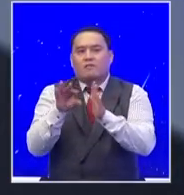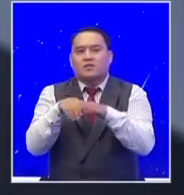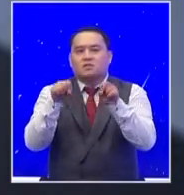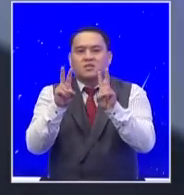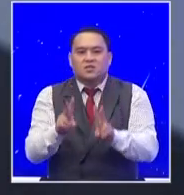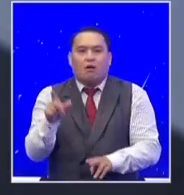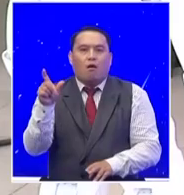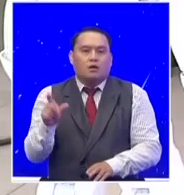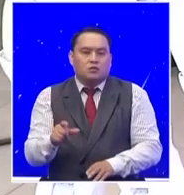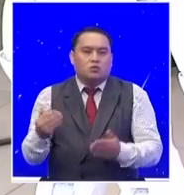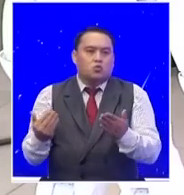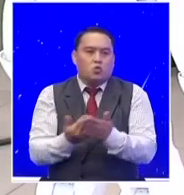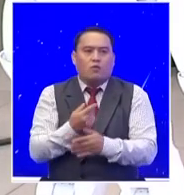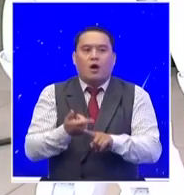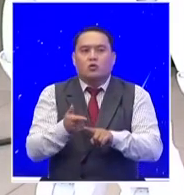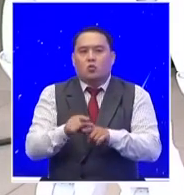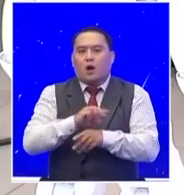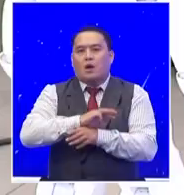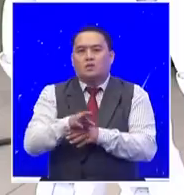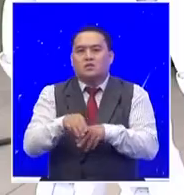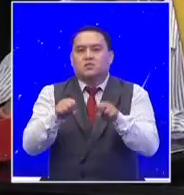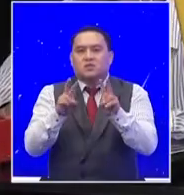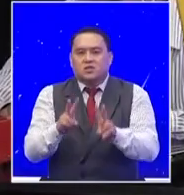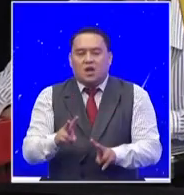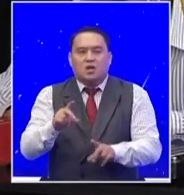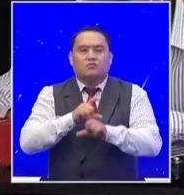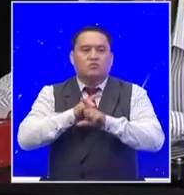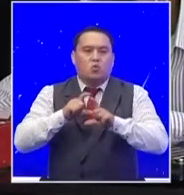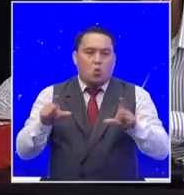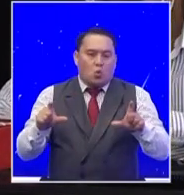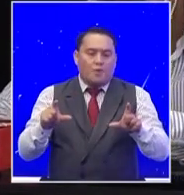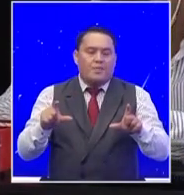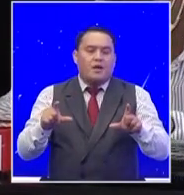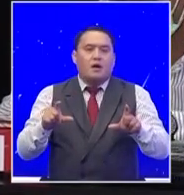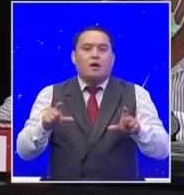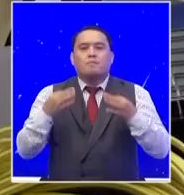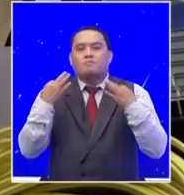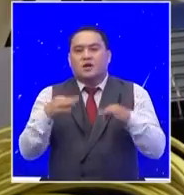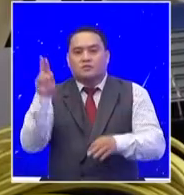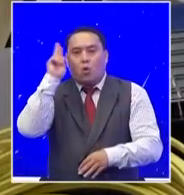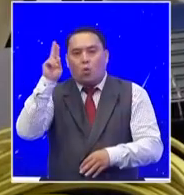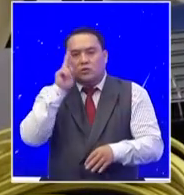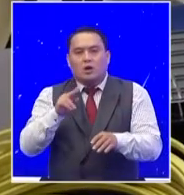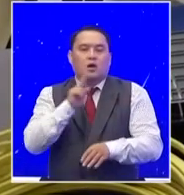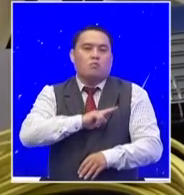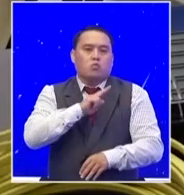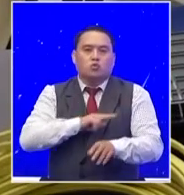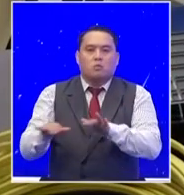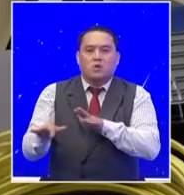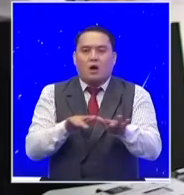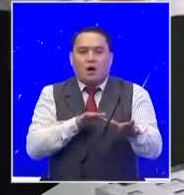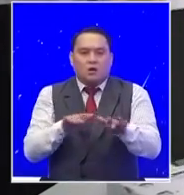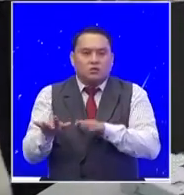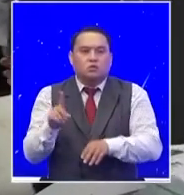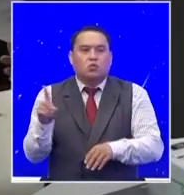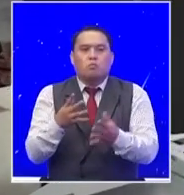специальности. Новейшее оборудование, которым оснащают среднеспециальные учебные заведения, позволяет не только изучить рабочий процесс еще в процессе обучения,